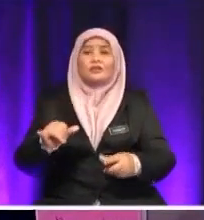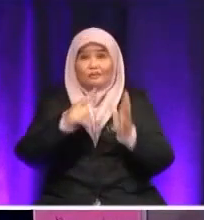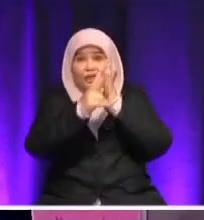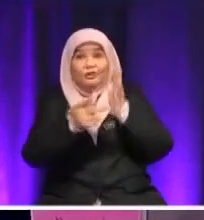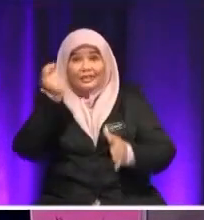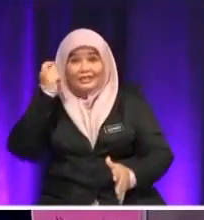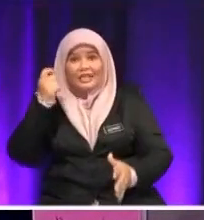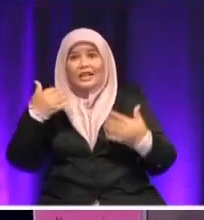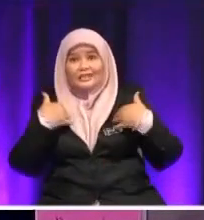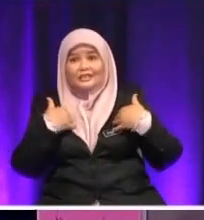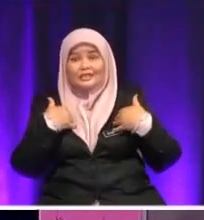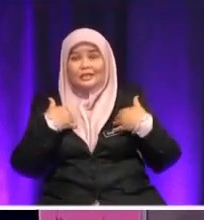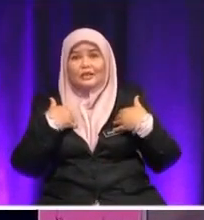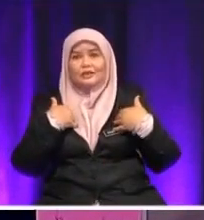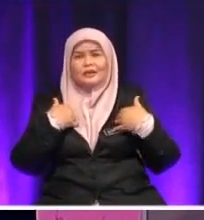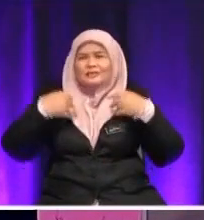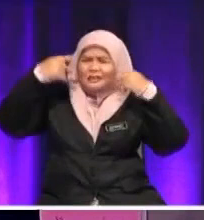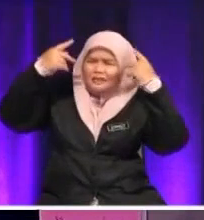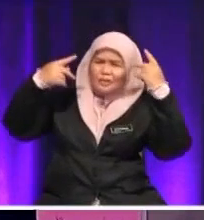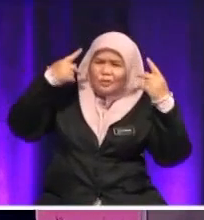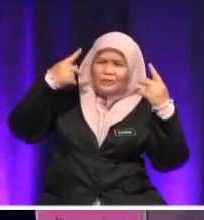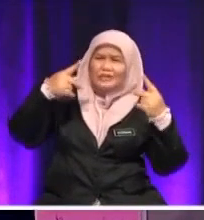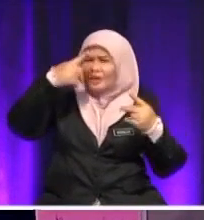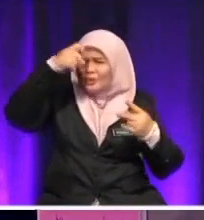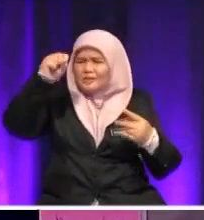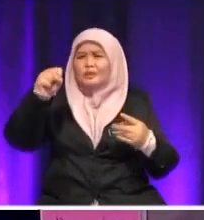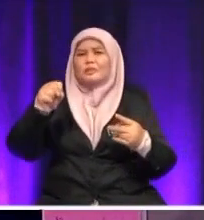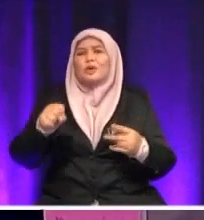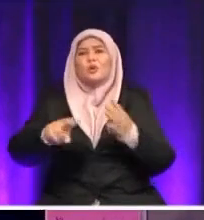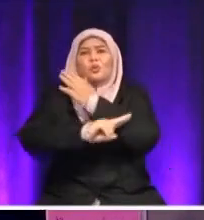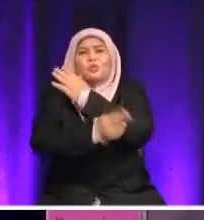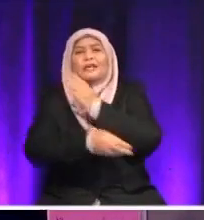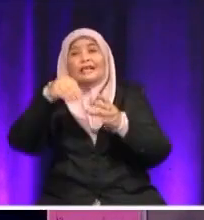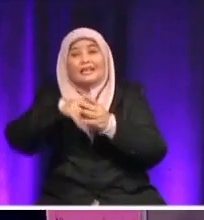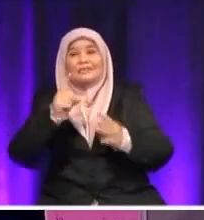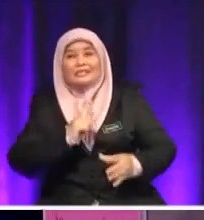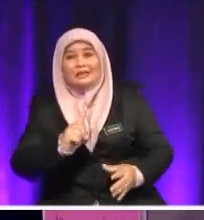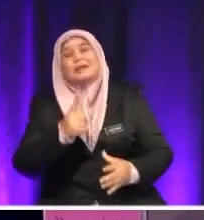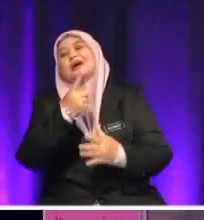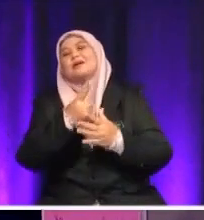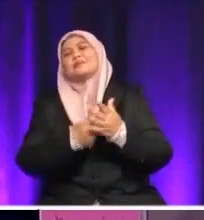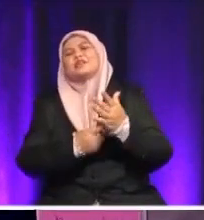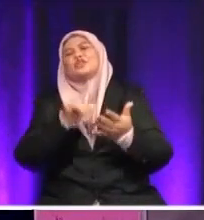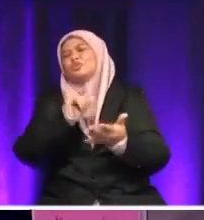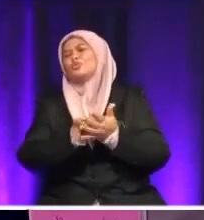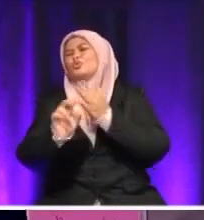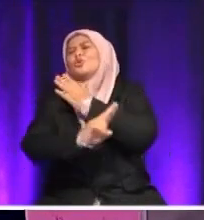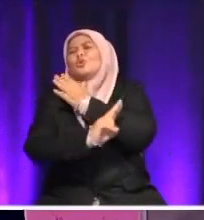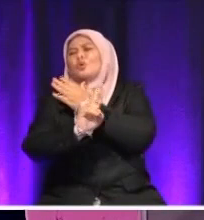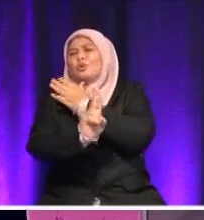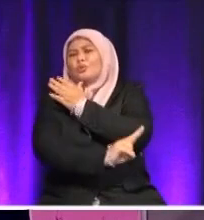tadi dia ada satu kekeliruan tentang konsep-konsep hukuman dalam Islam. Apa dia hudud, apa